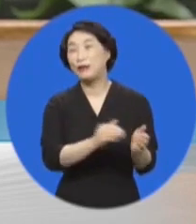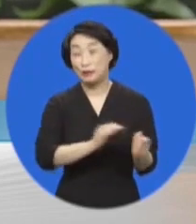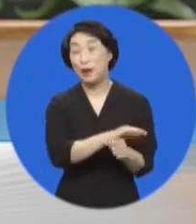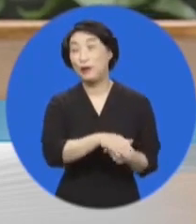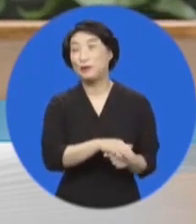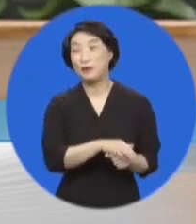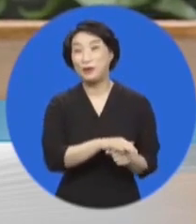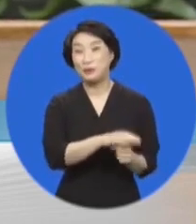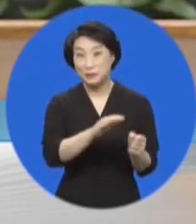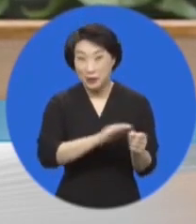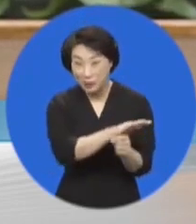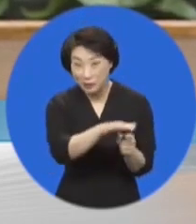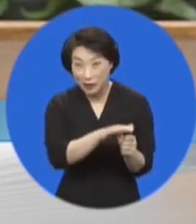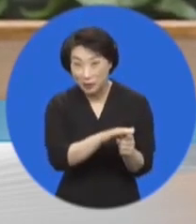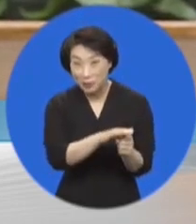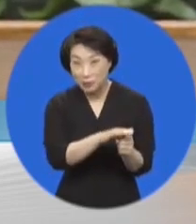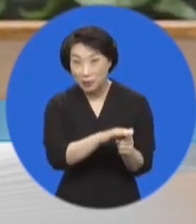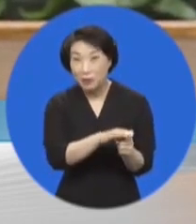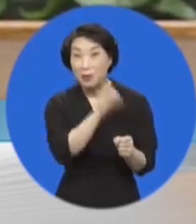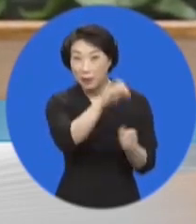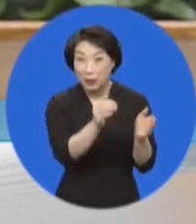사랑한다, 사랑한다